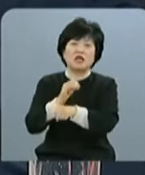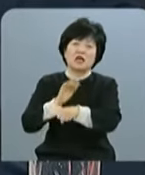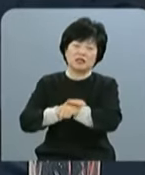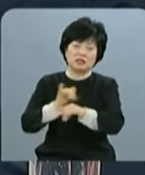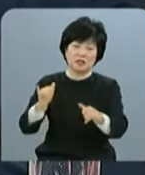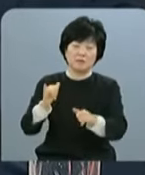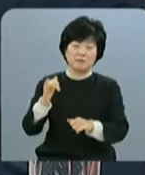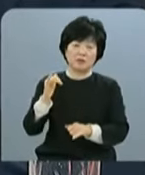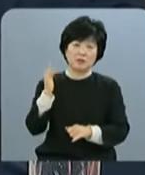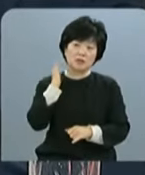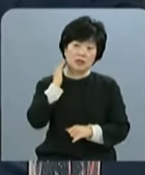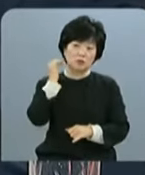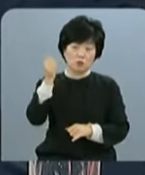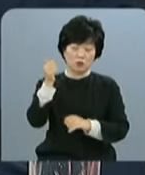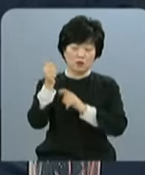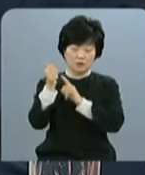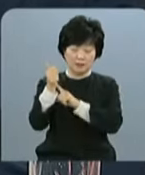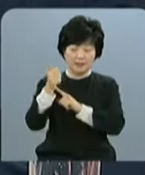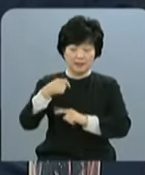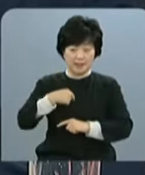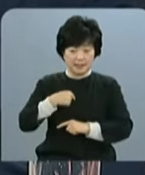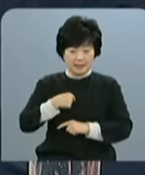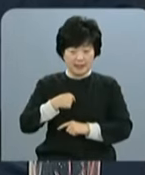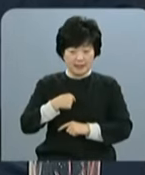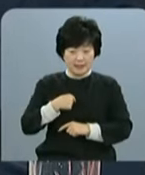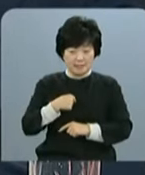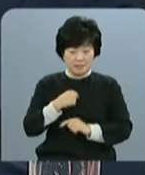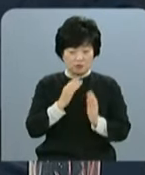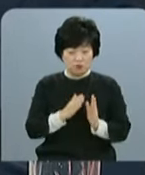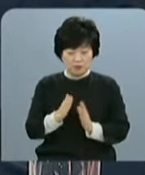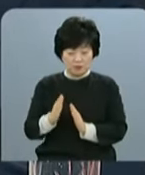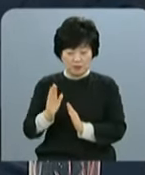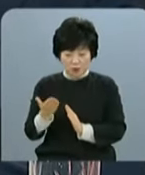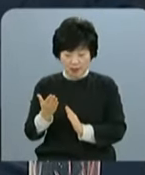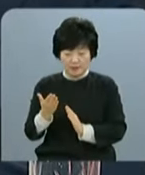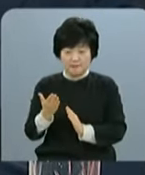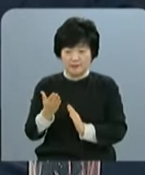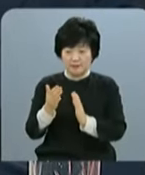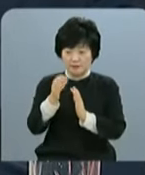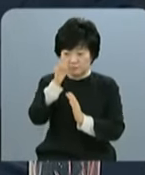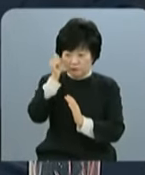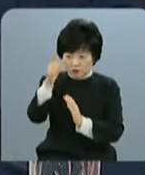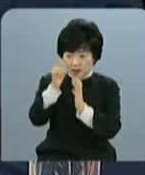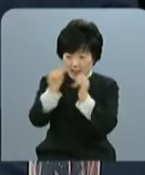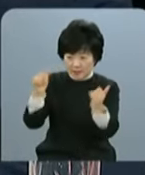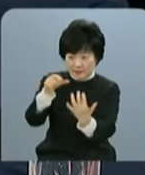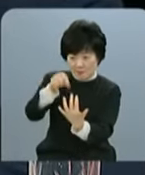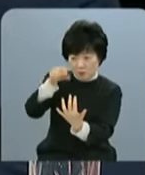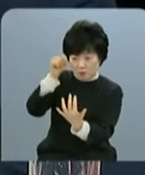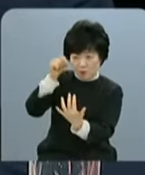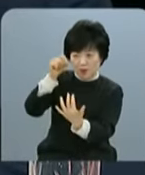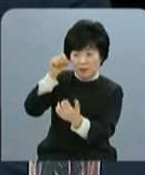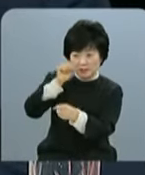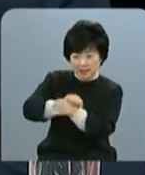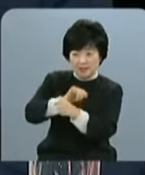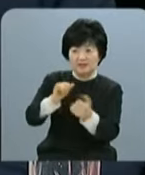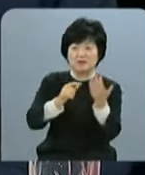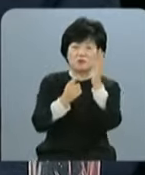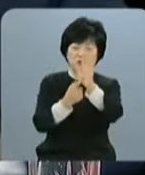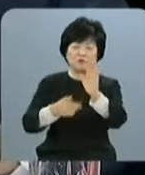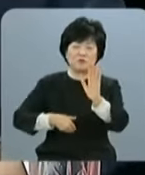자기만의 정말 준비된 내공과 천하의 정말 인재들을 국민들 앞에 내놓을 수 있어야 됩니다.